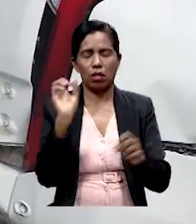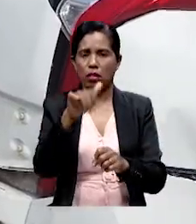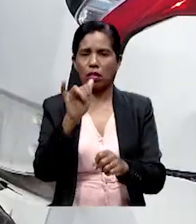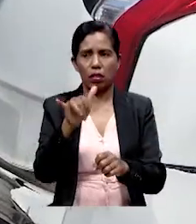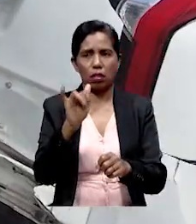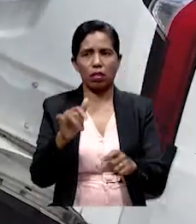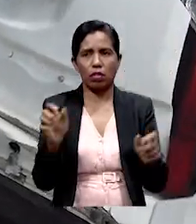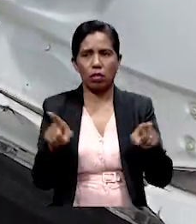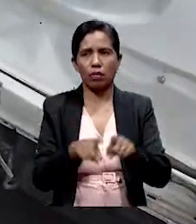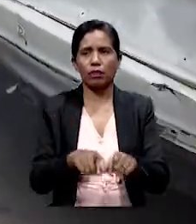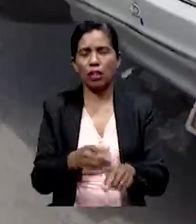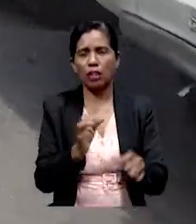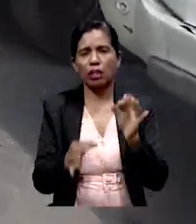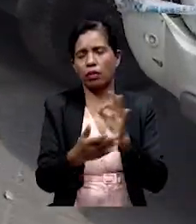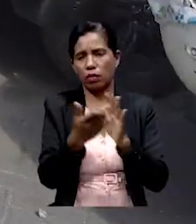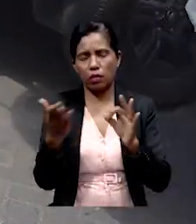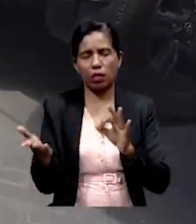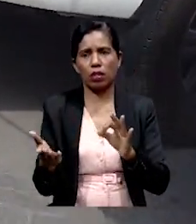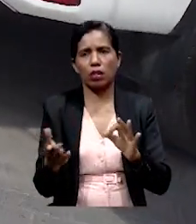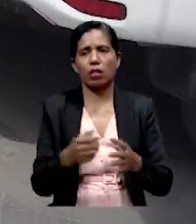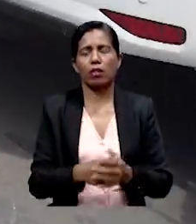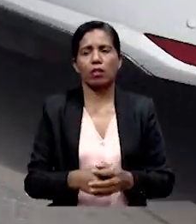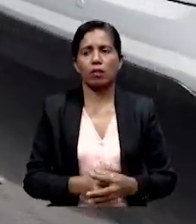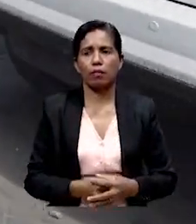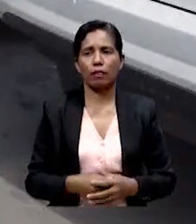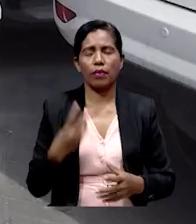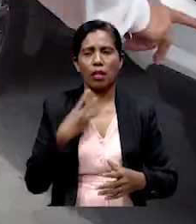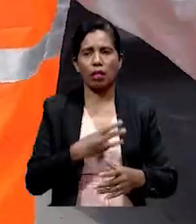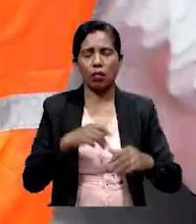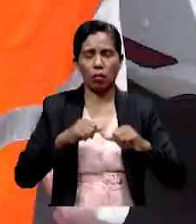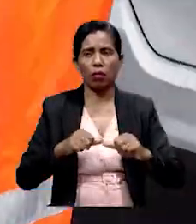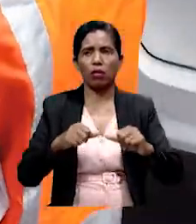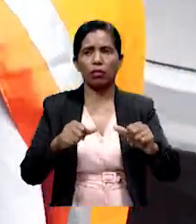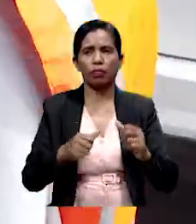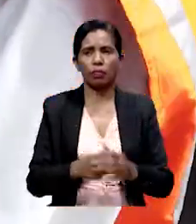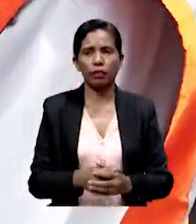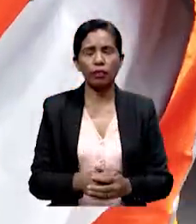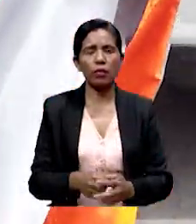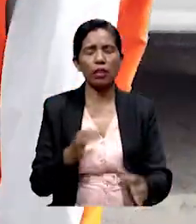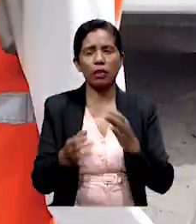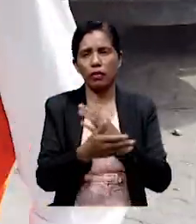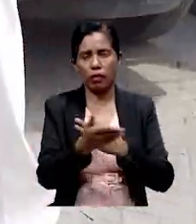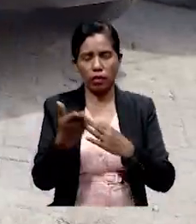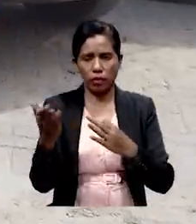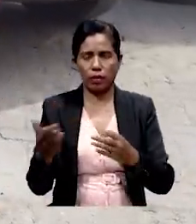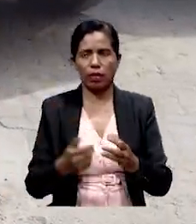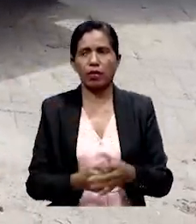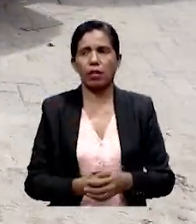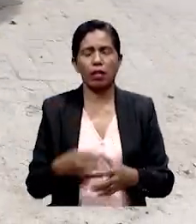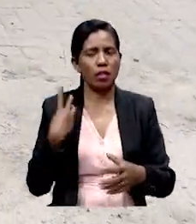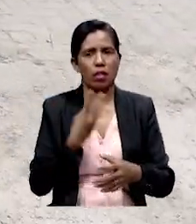lasi tau buat sih itu buat sih kan silakan mas ame kunci nama ti ame ame mau naik mas kau itu buat sih dia ama ka saya ame